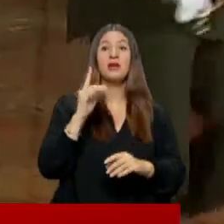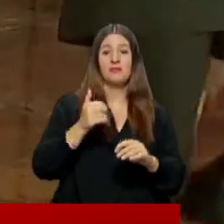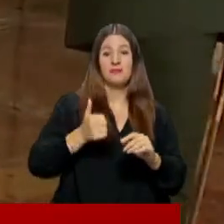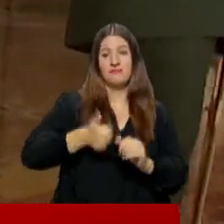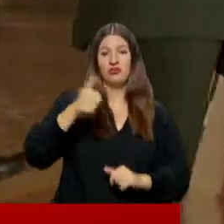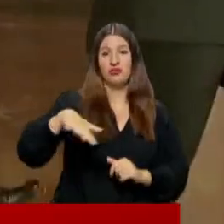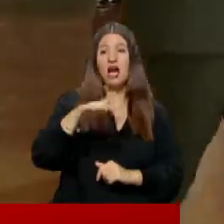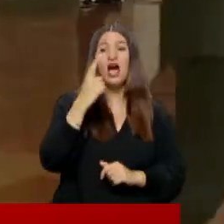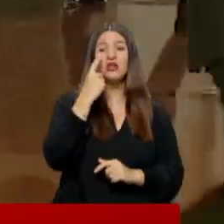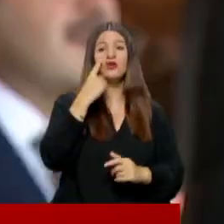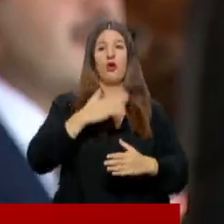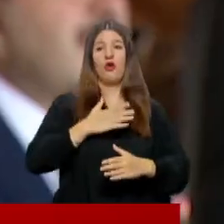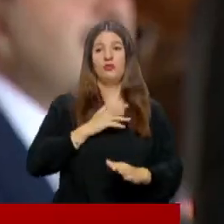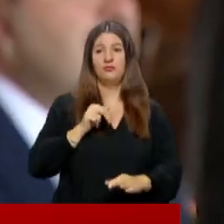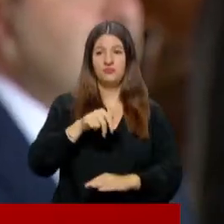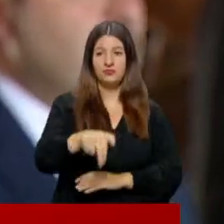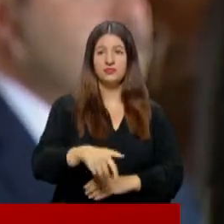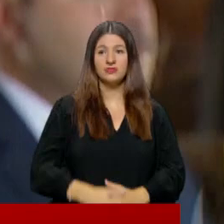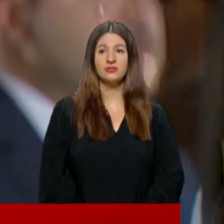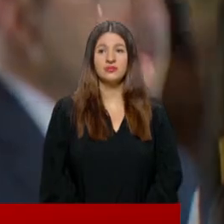liderleri Atatürk'ün huzurundaydı.